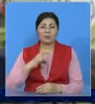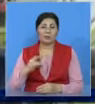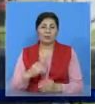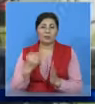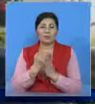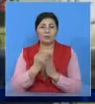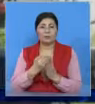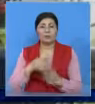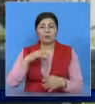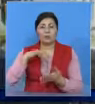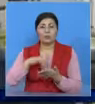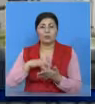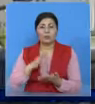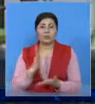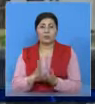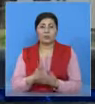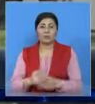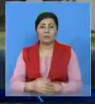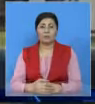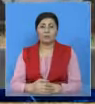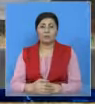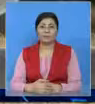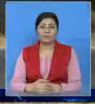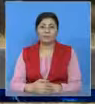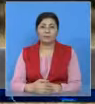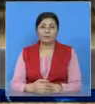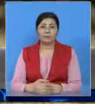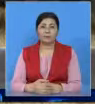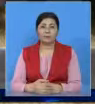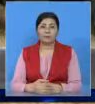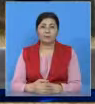тұсына жайғасқан. Аружан Қаратаева, Елдос Есенболұлы, Жанаділ Сағиев, Ақтөбе телеарнасы.